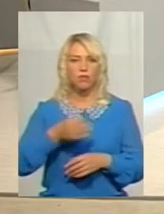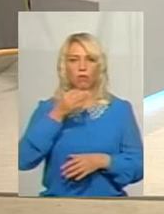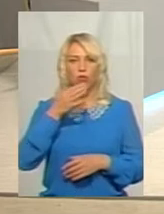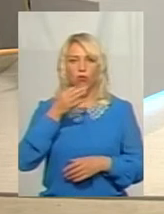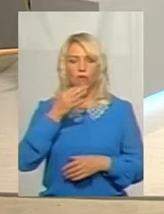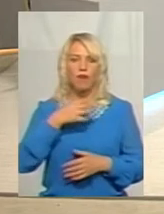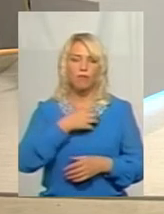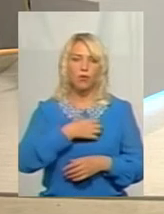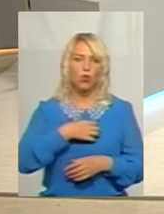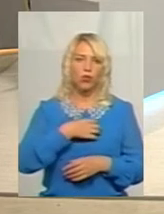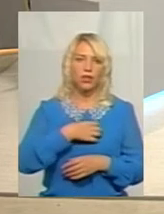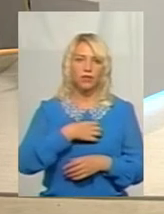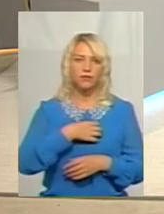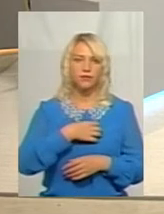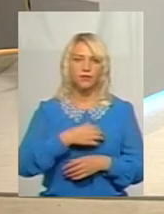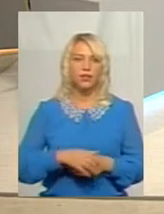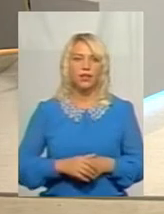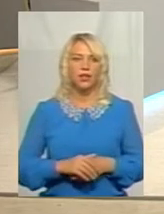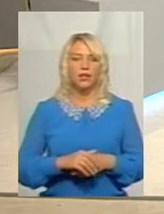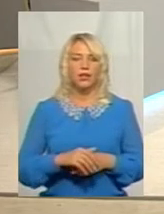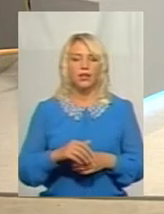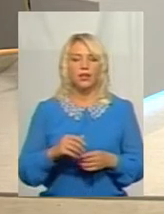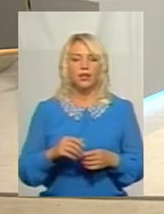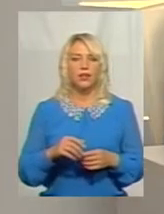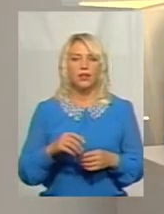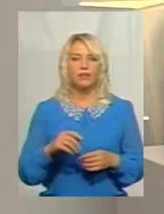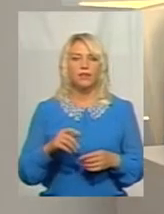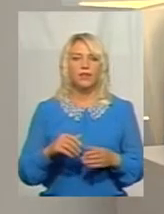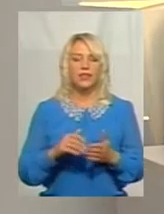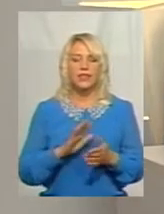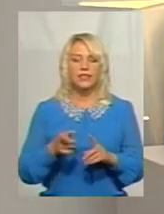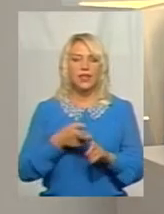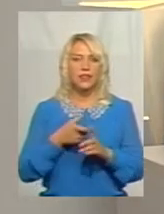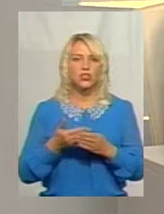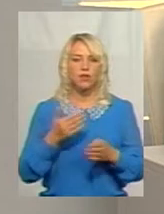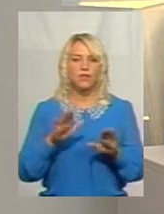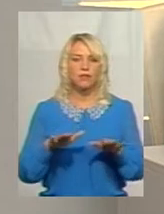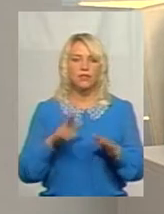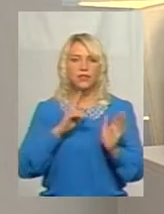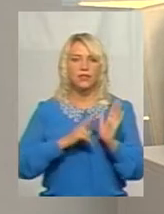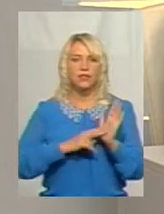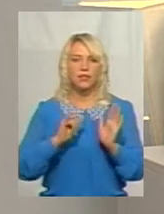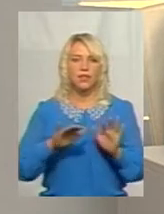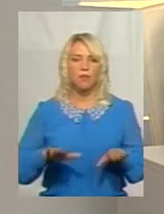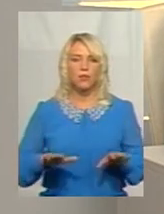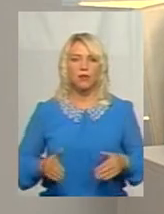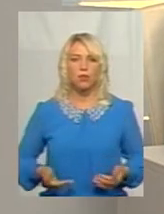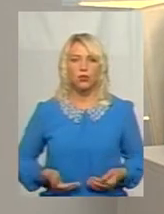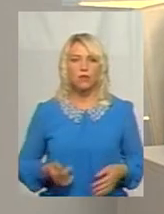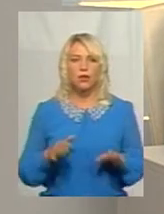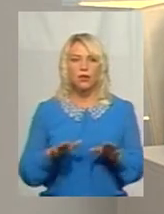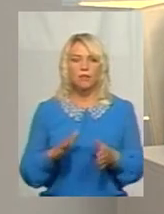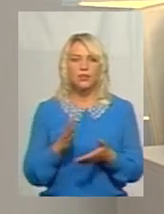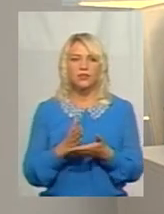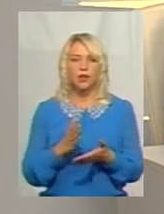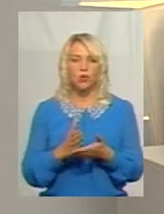вподобань, пріоритетів, незалежно від місця реєстрації, місця проживання і місця знаходження